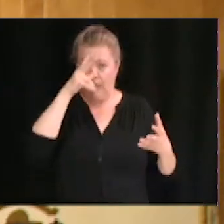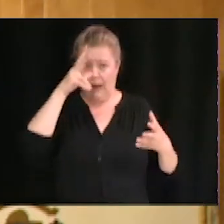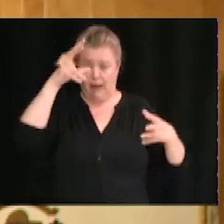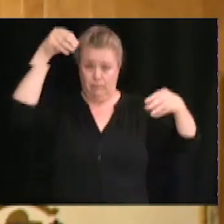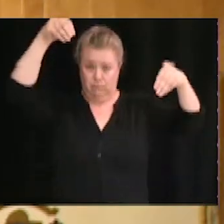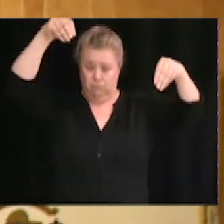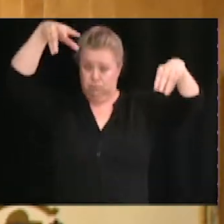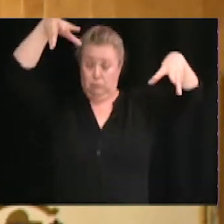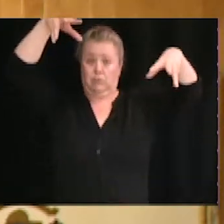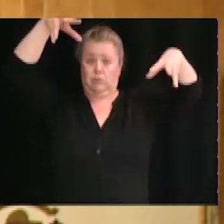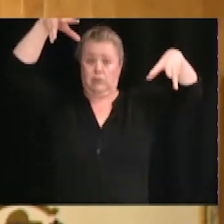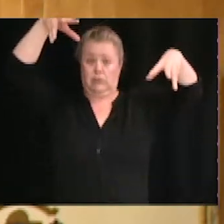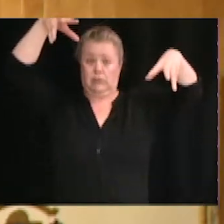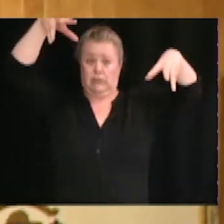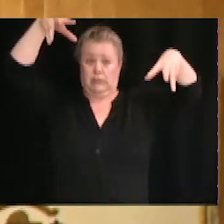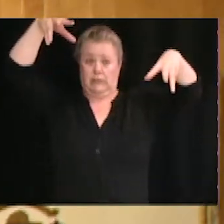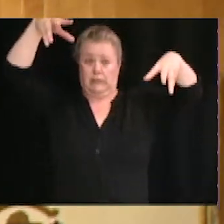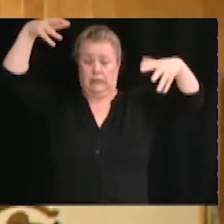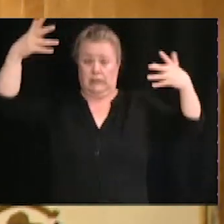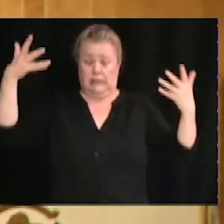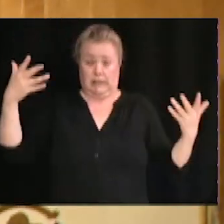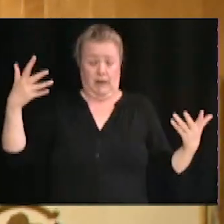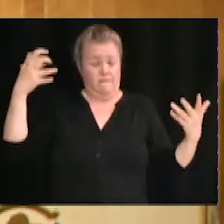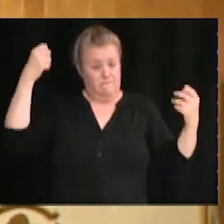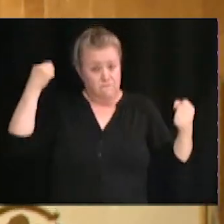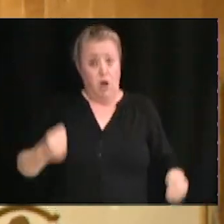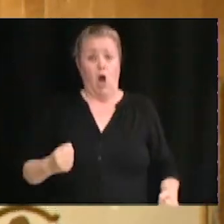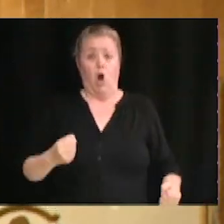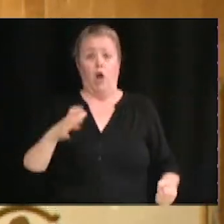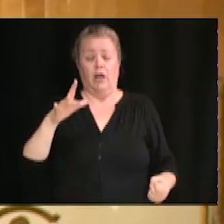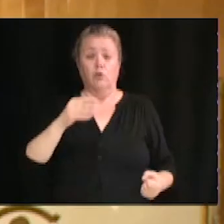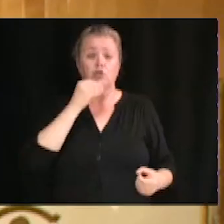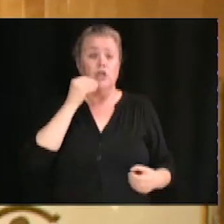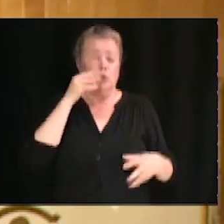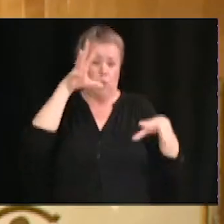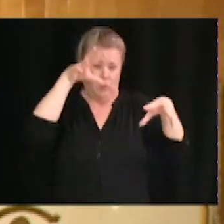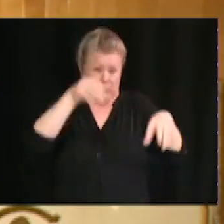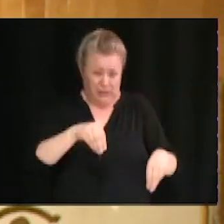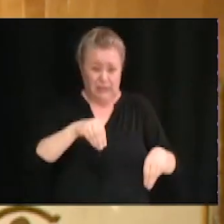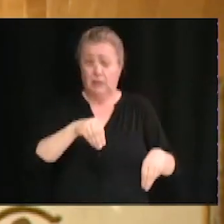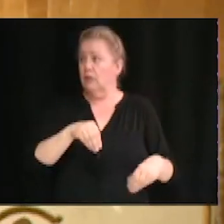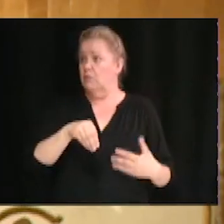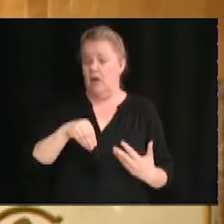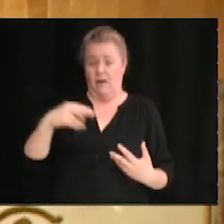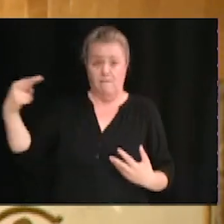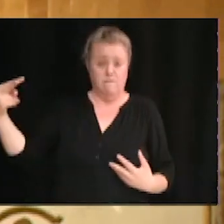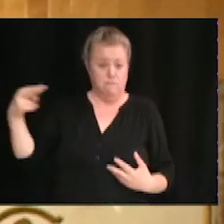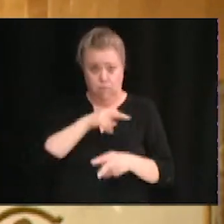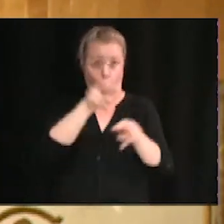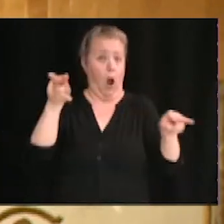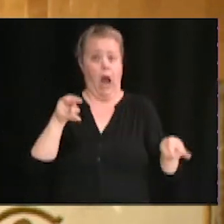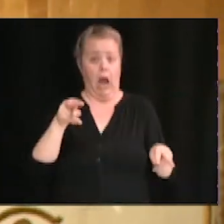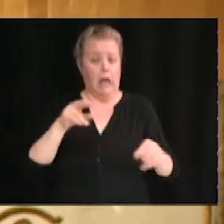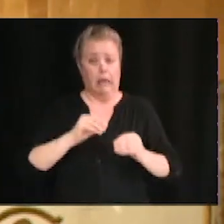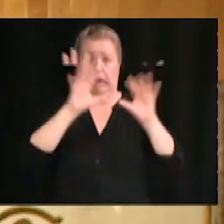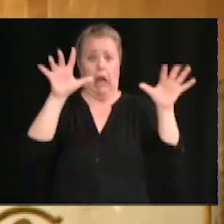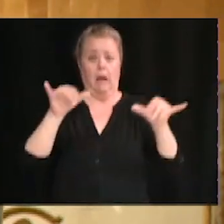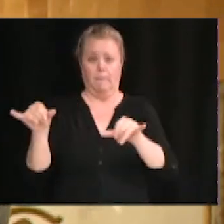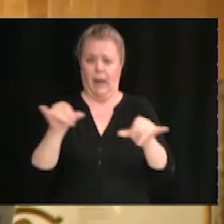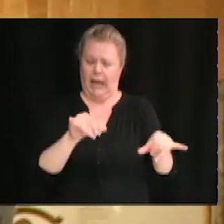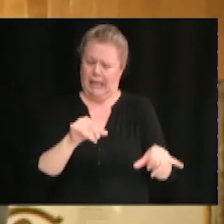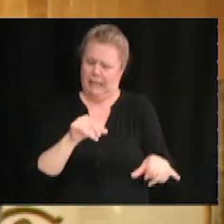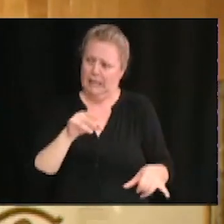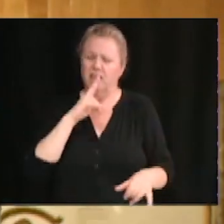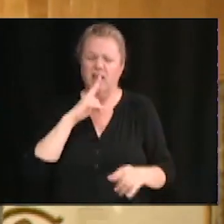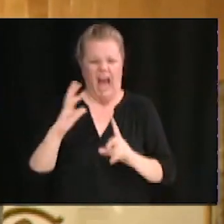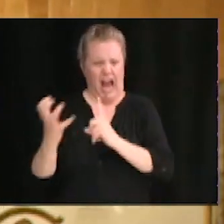toiles. Si on me dit que c selon les nombres, bien, moi, je vous dirais que c'est agressant comme c'est pas possible. Mais quand ça a commencé en 2017,